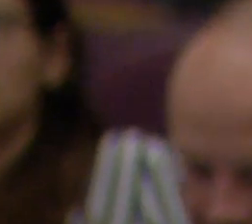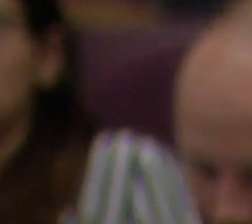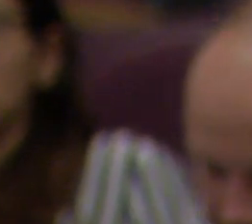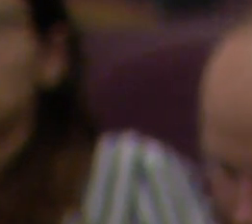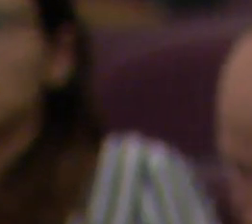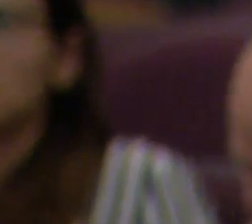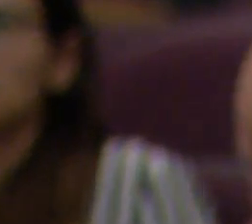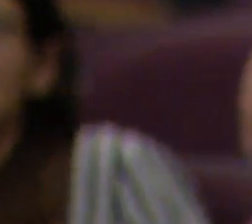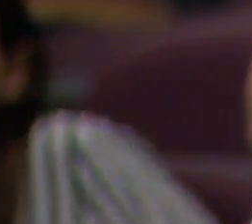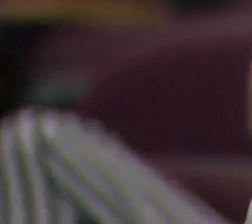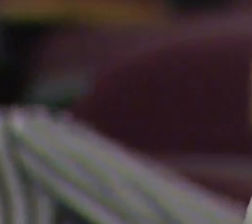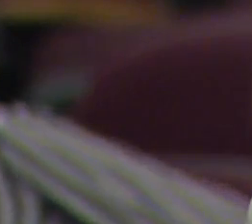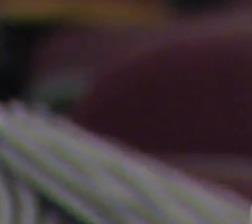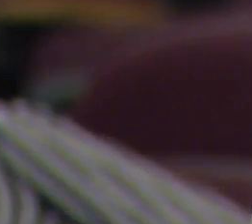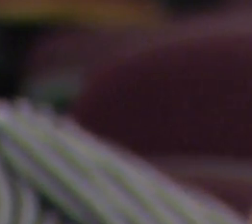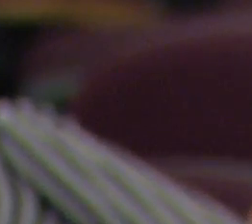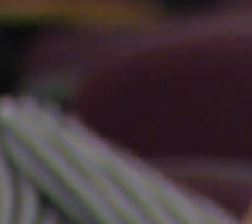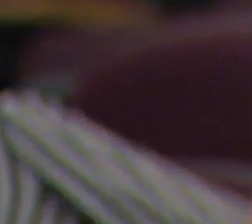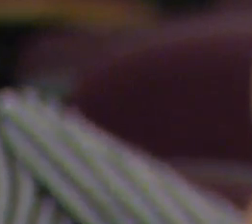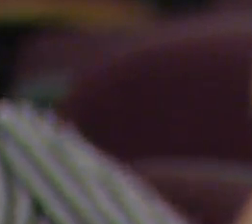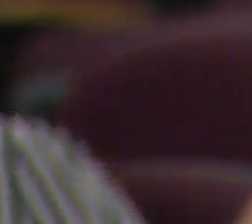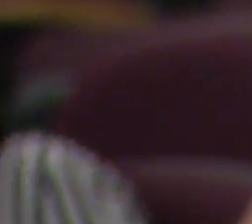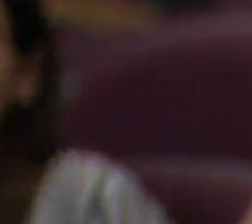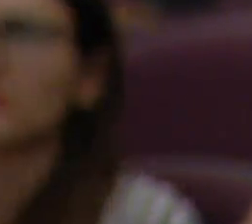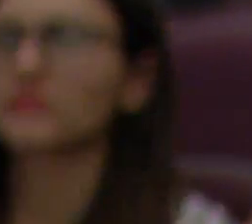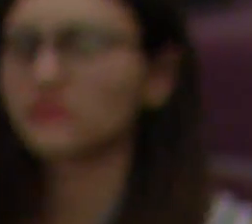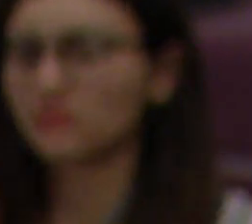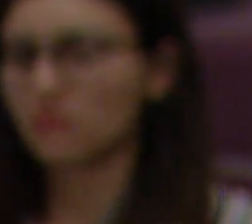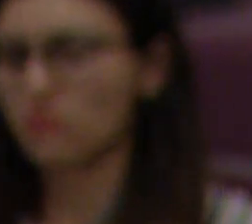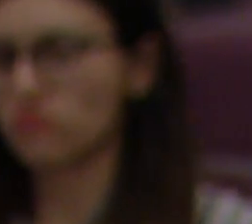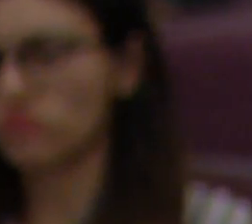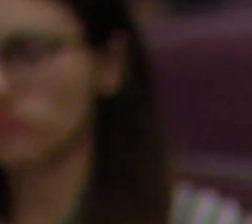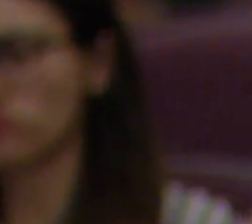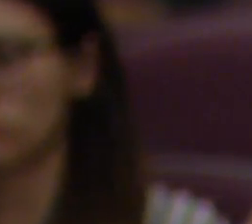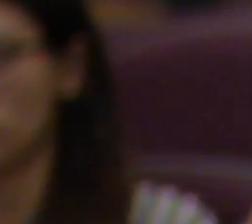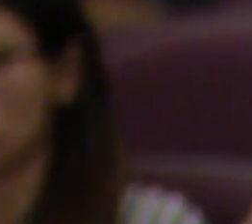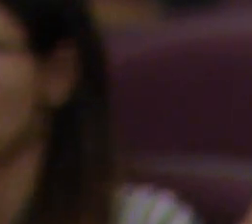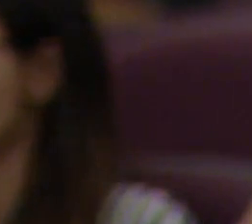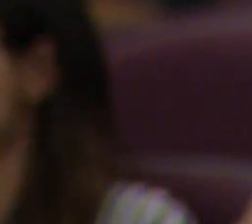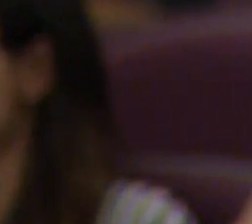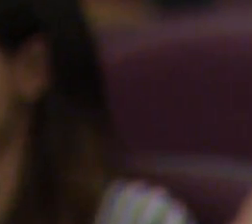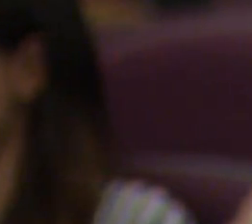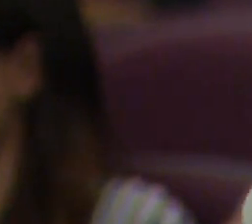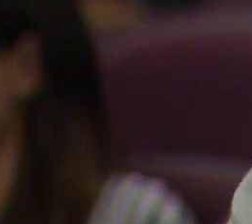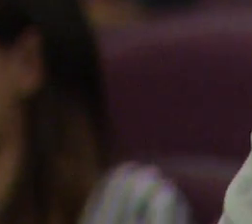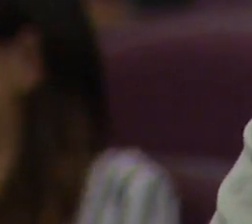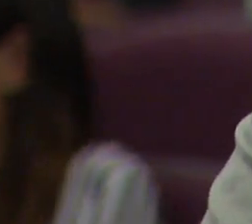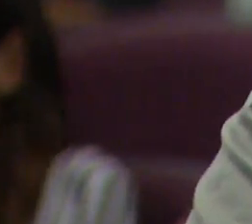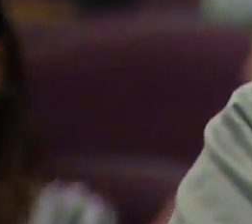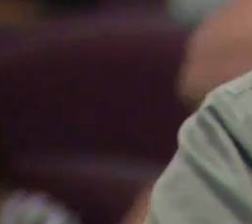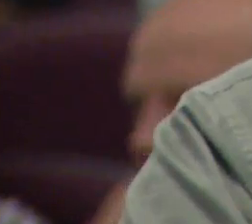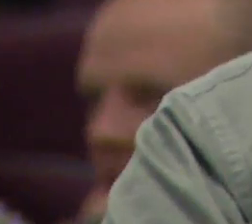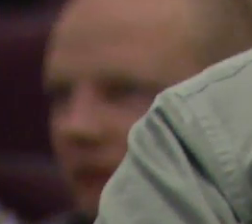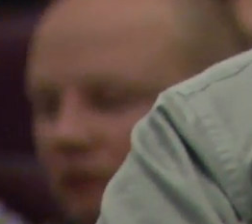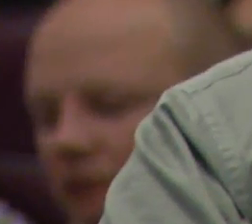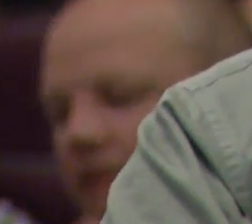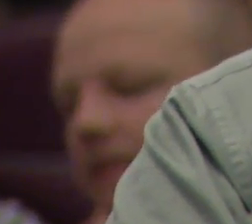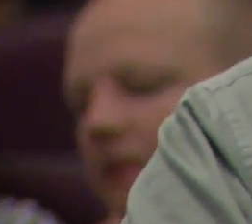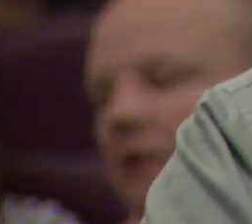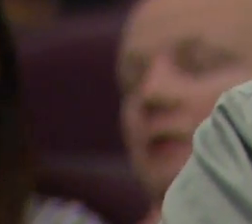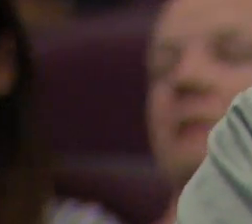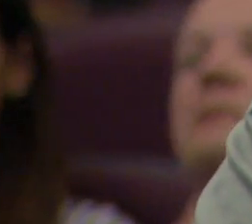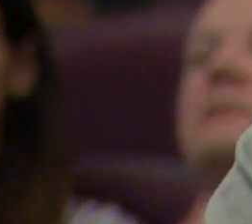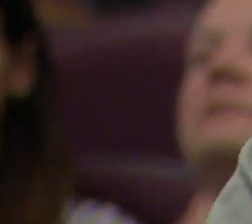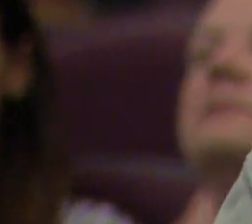justement l'ALENA. Et les gens ont l'impression de ne pas avoir été consultés et qu'ils ont l'impression que ces accords